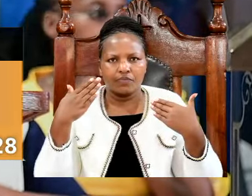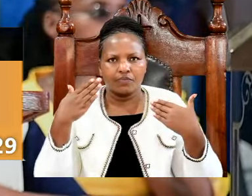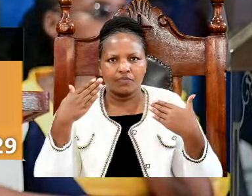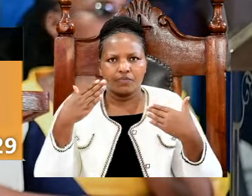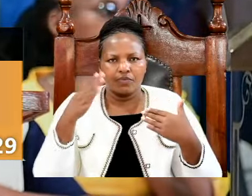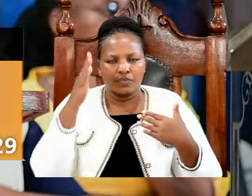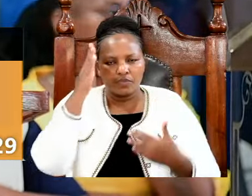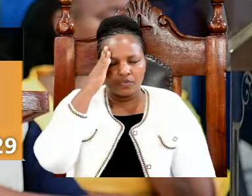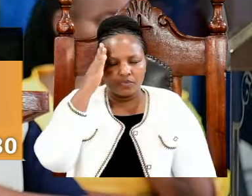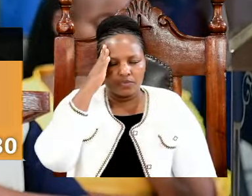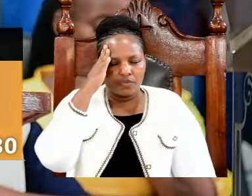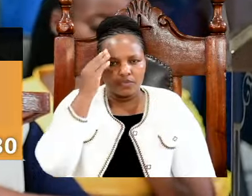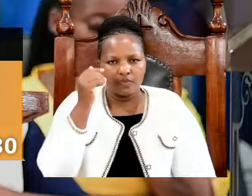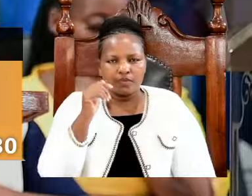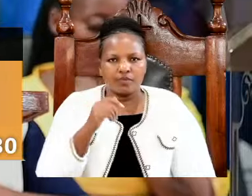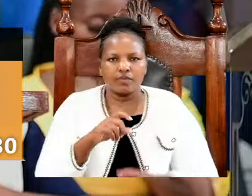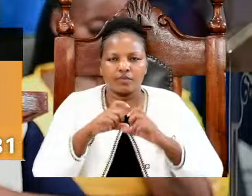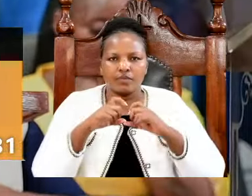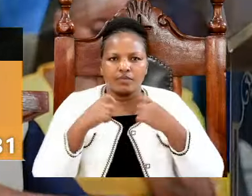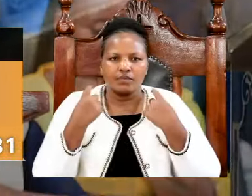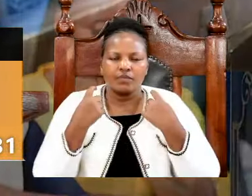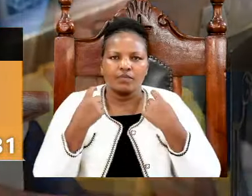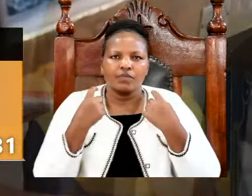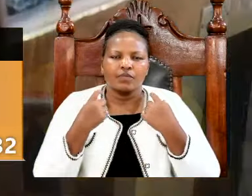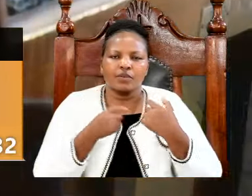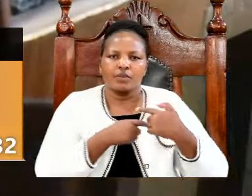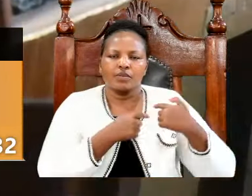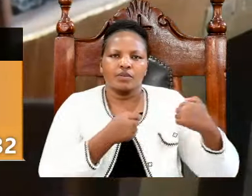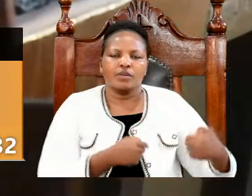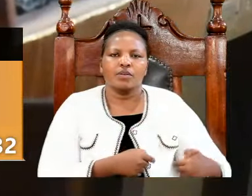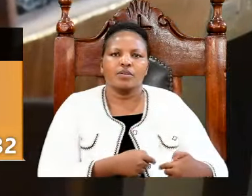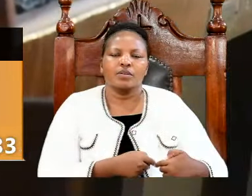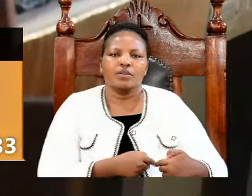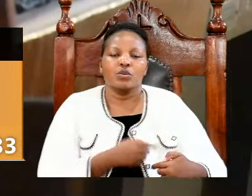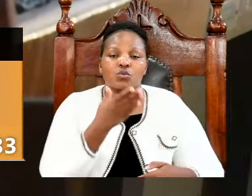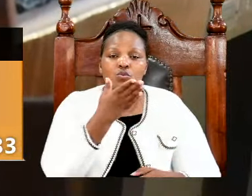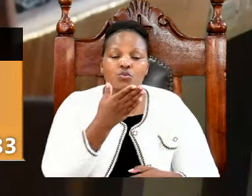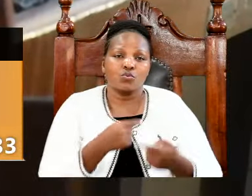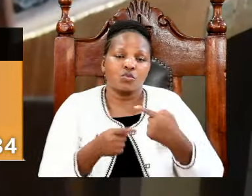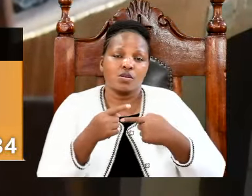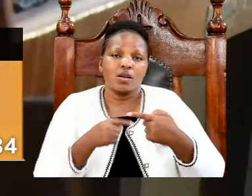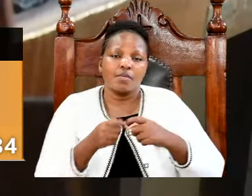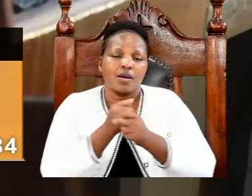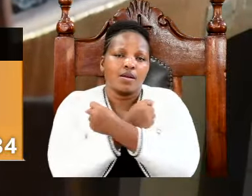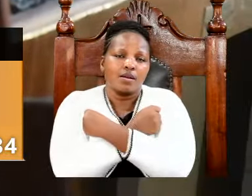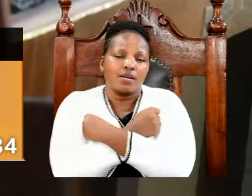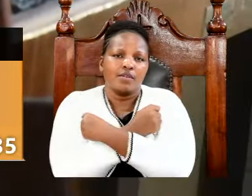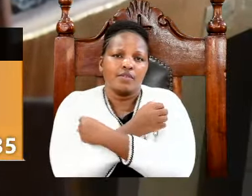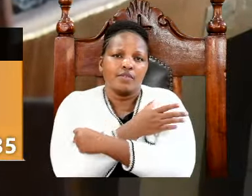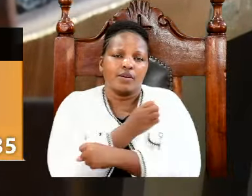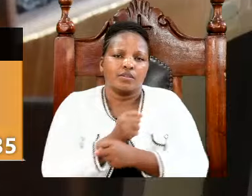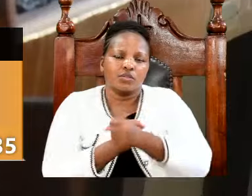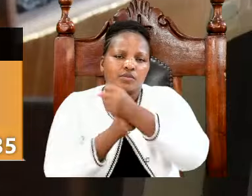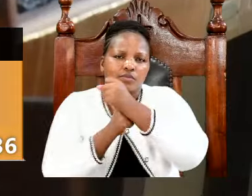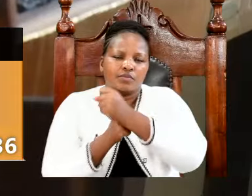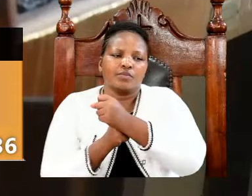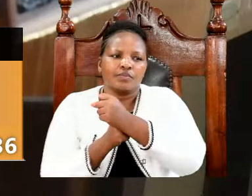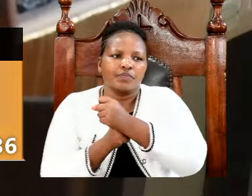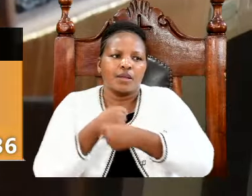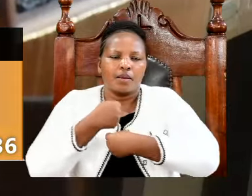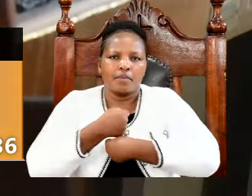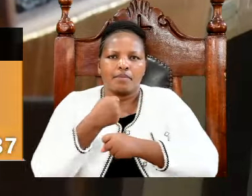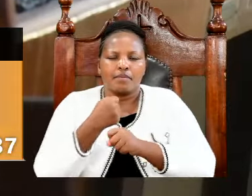will forever be etched our heart. Your presence, love and support made